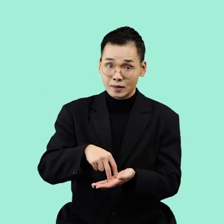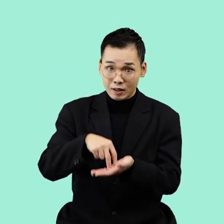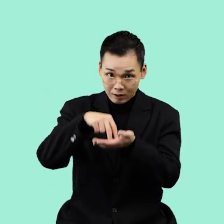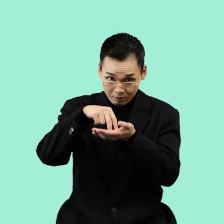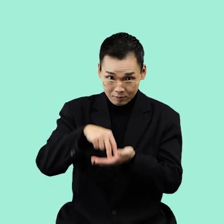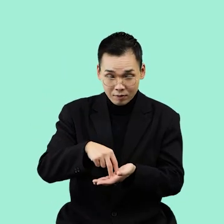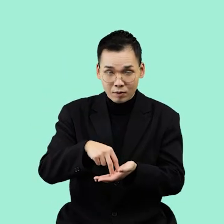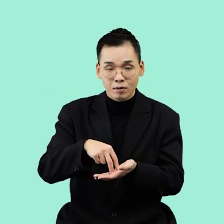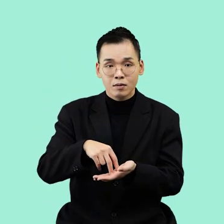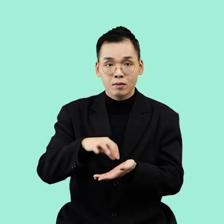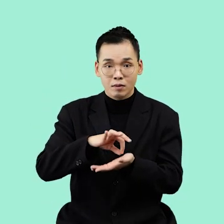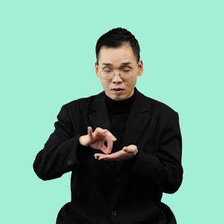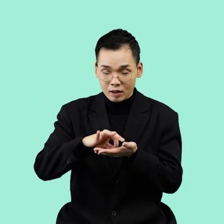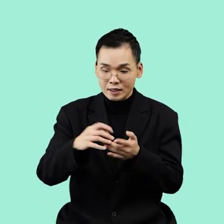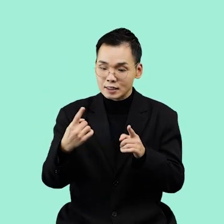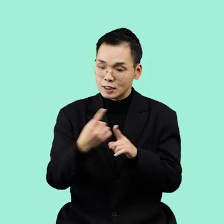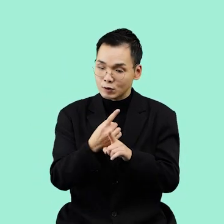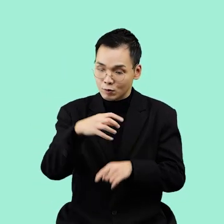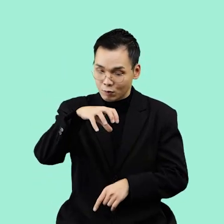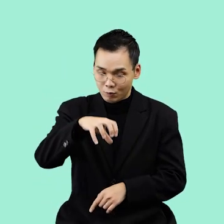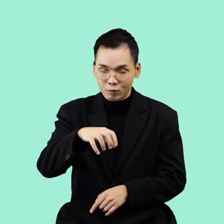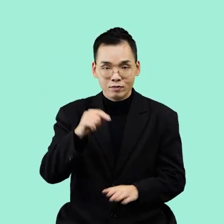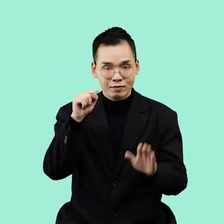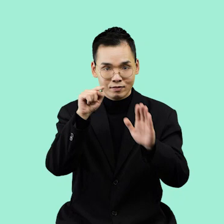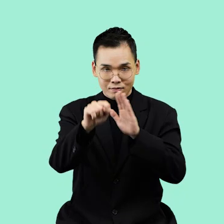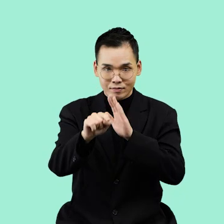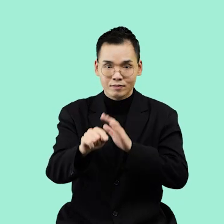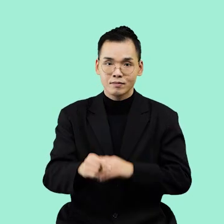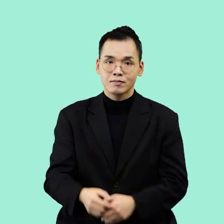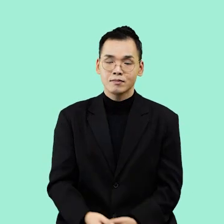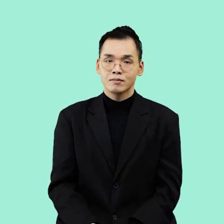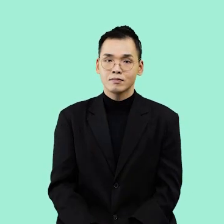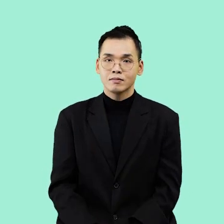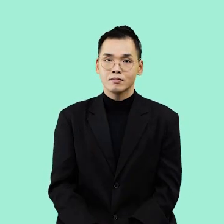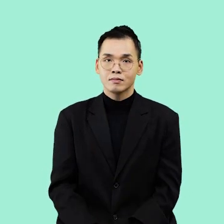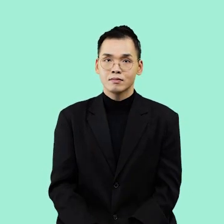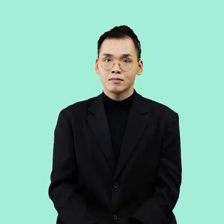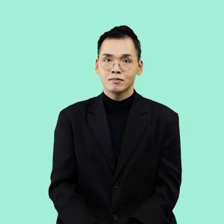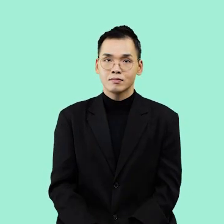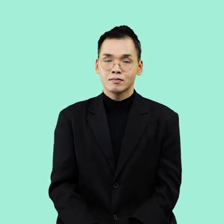엘리베이터를 이용해 재활치료실로 이동합니다.